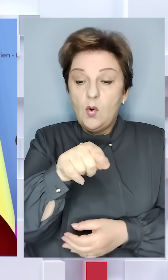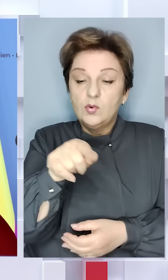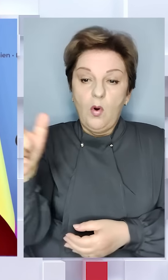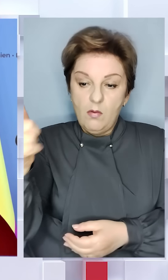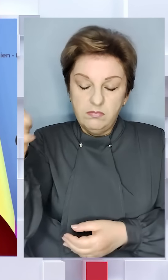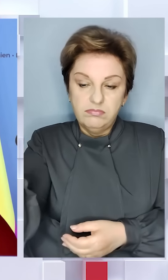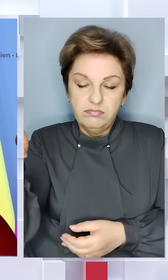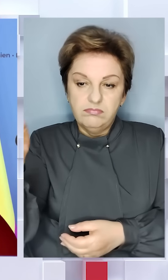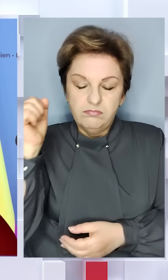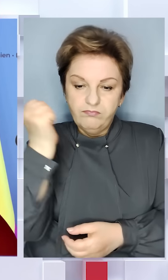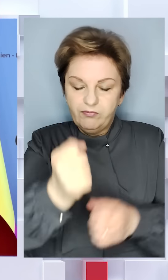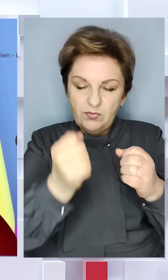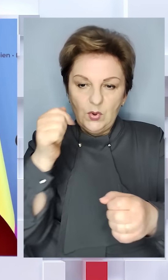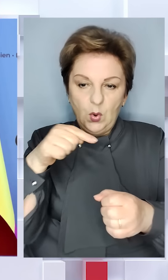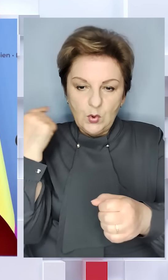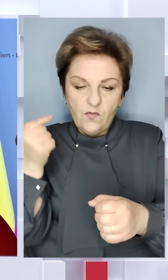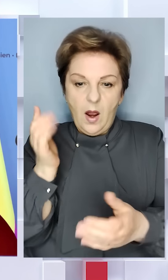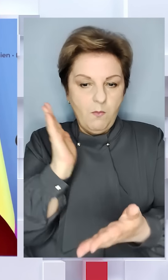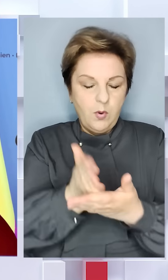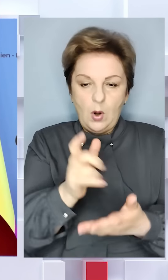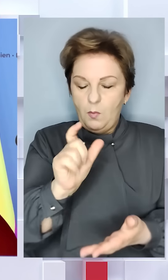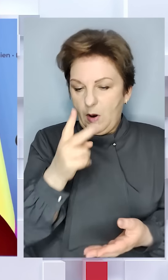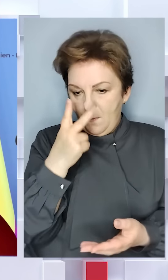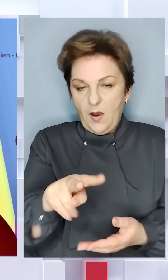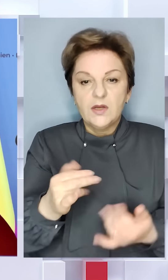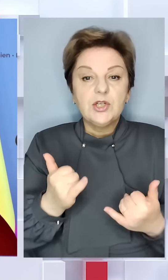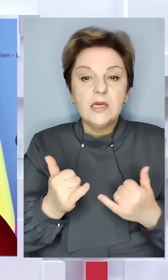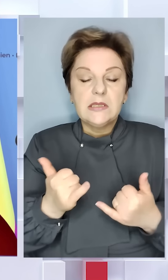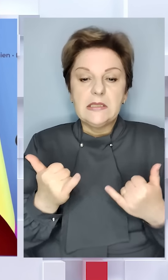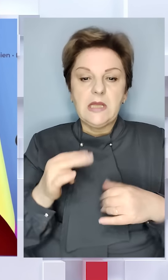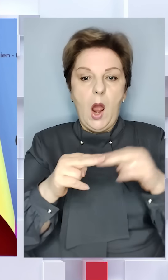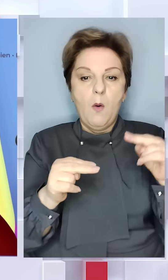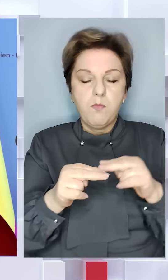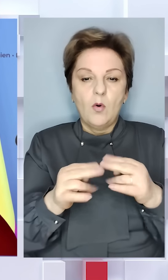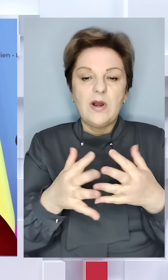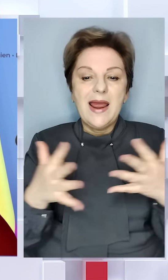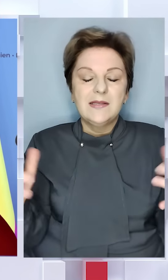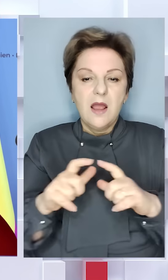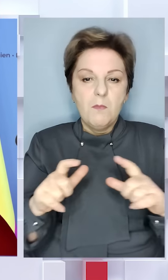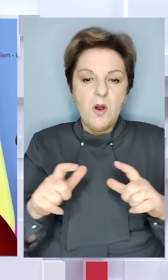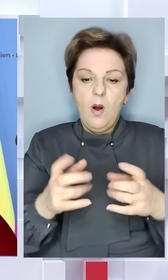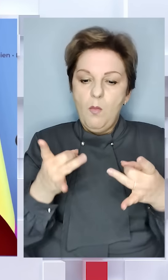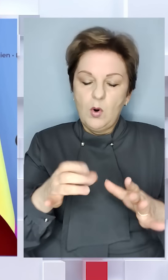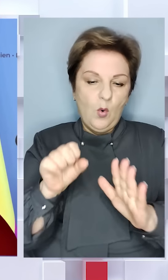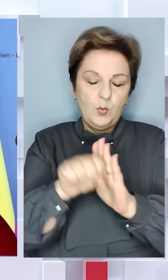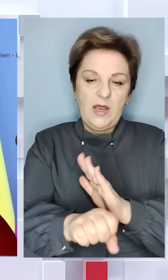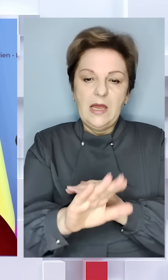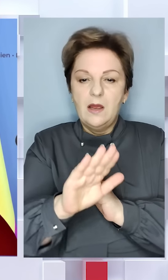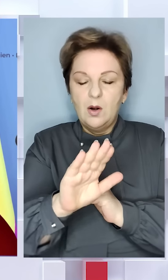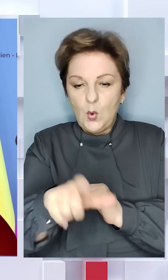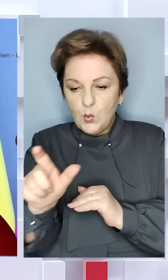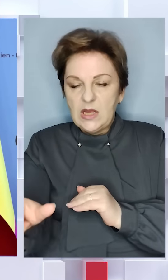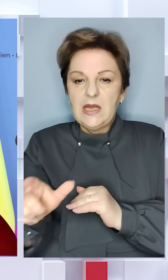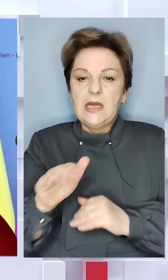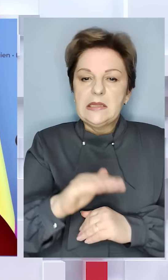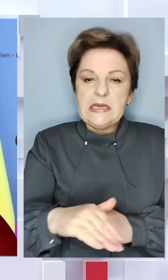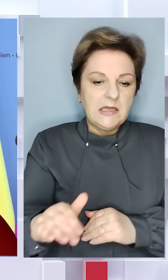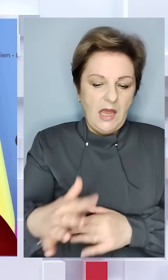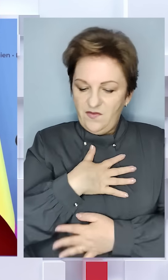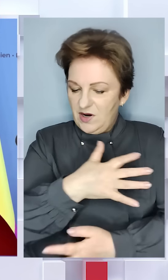самому Харкову, просто по людях. Ви бачили, зараз будівельний гіпермаркет, просто вбили людей, дітей, на